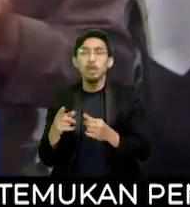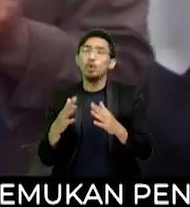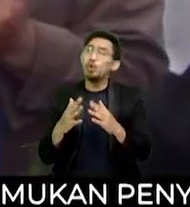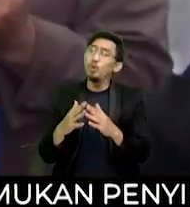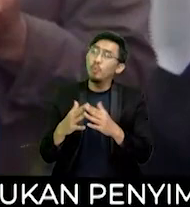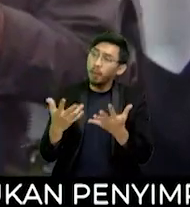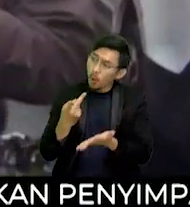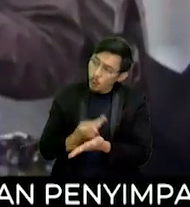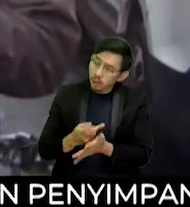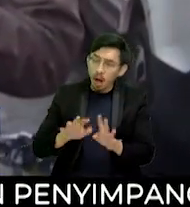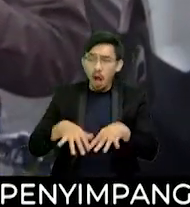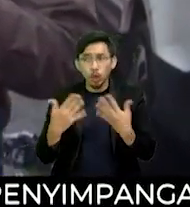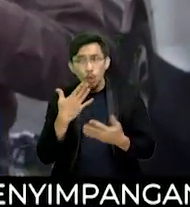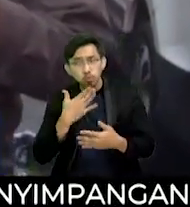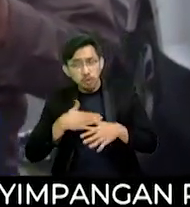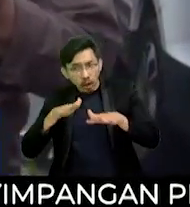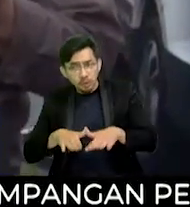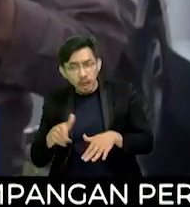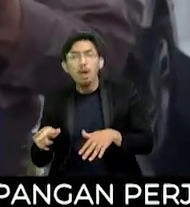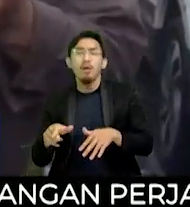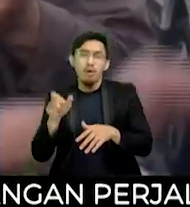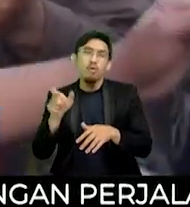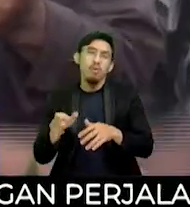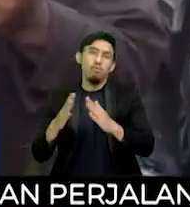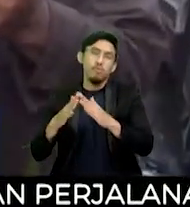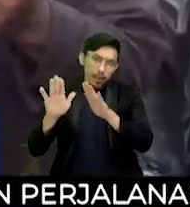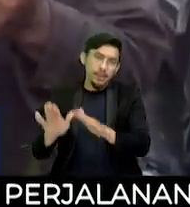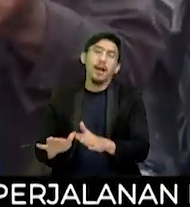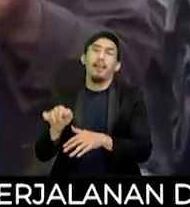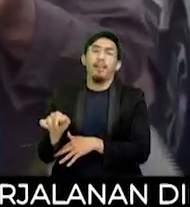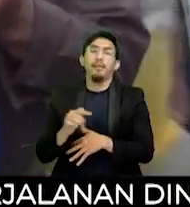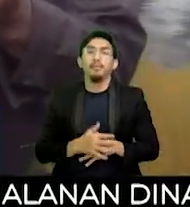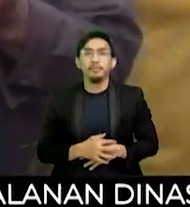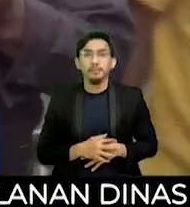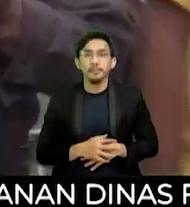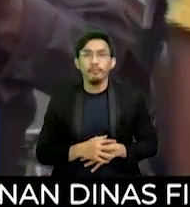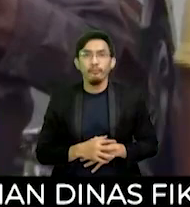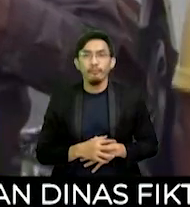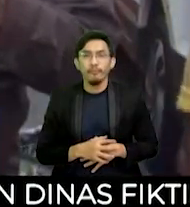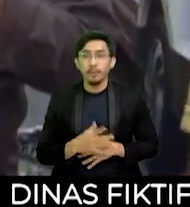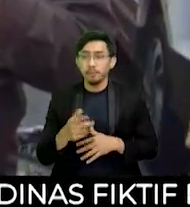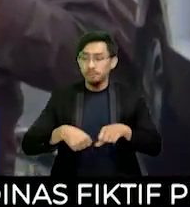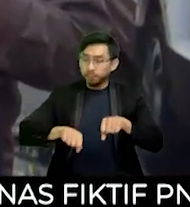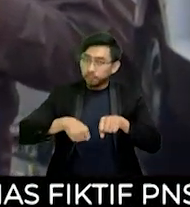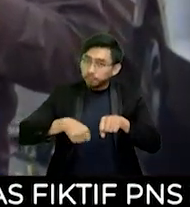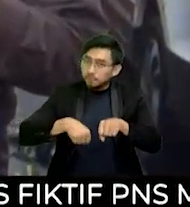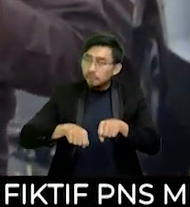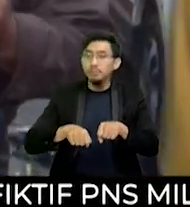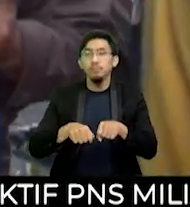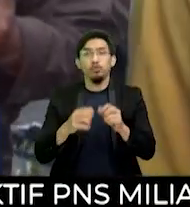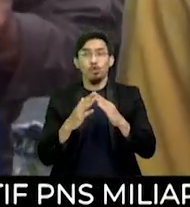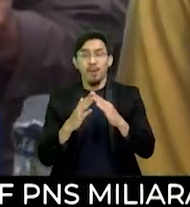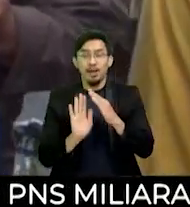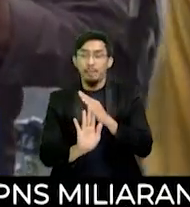semua Pak Iya banyak makna terbakar cepet Iya itu motor yang tepat jam punya rumah kebetulan katanya Mah